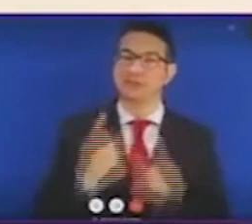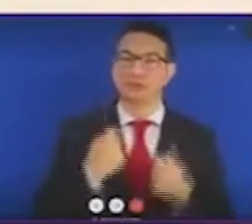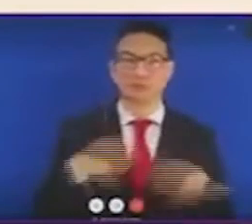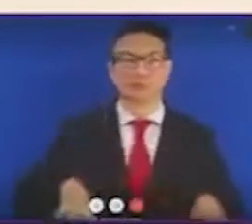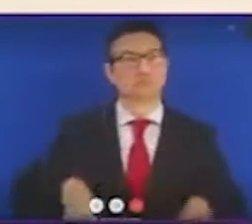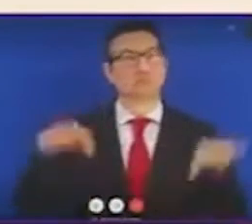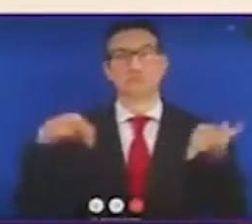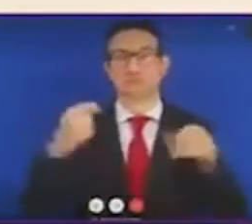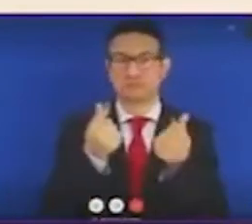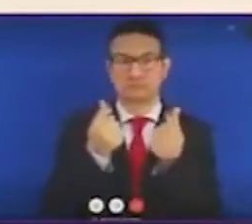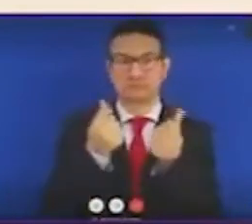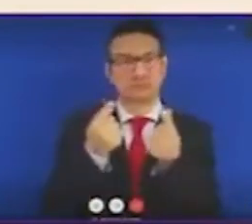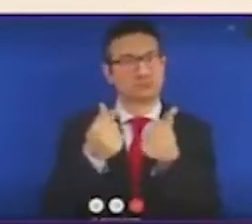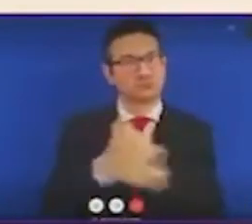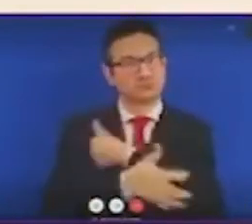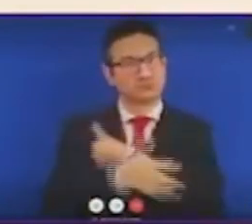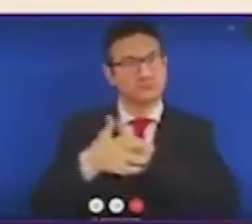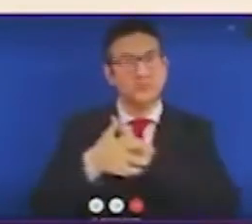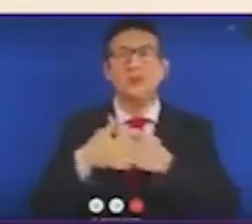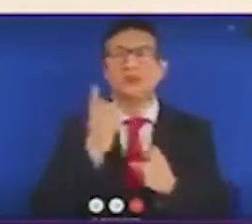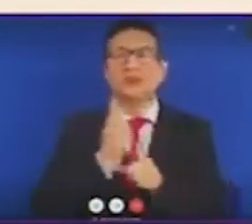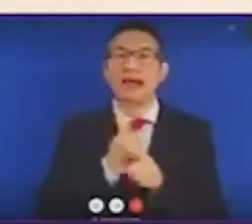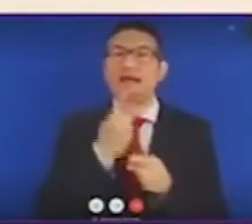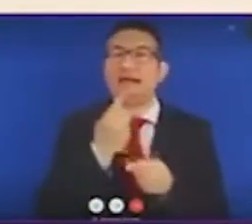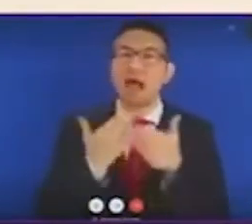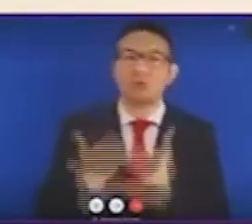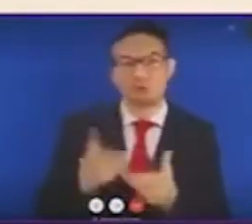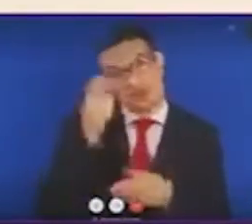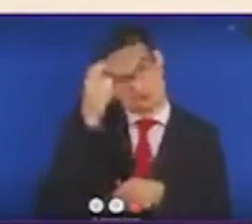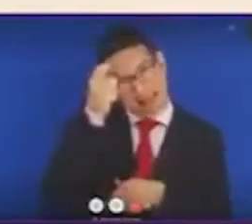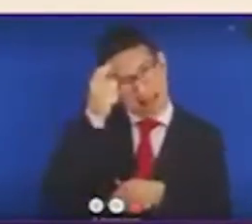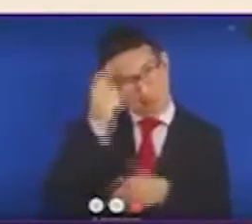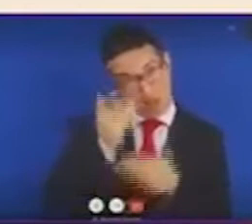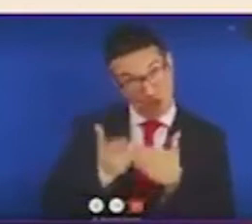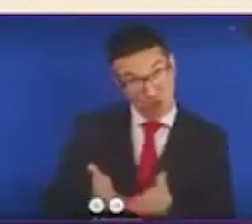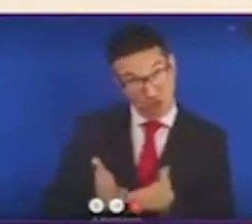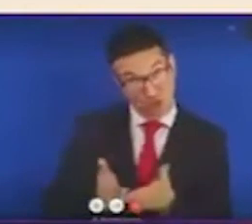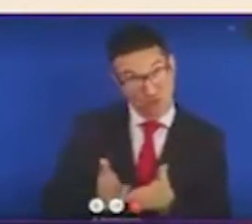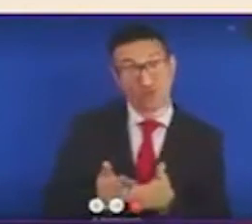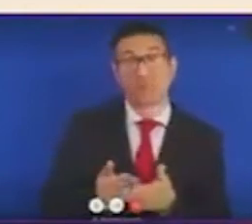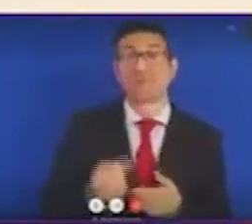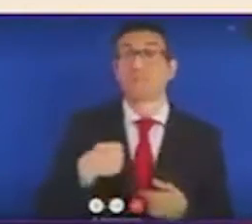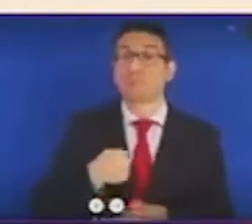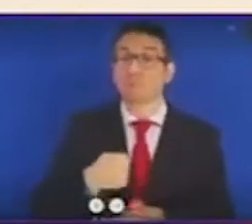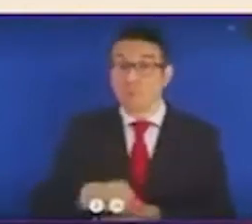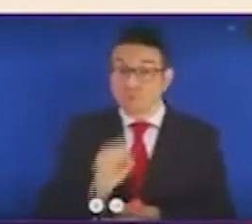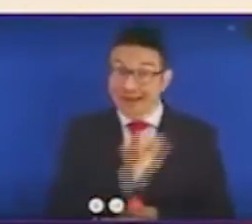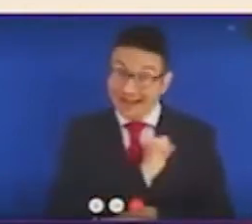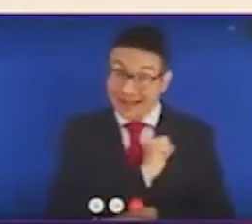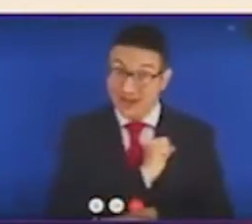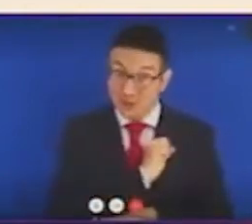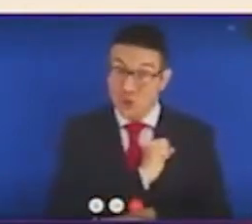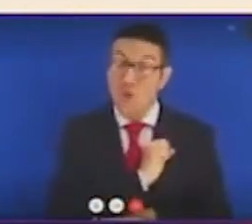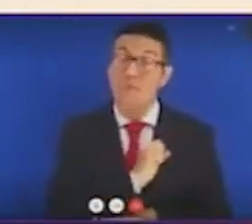quindi dovranno avere vicino allo stato io credo che sarà molto positivo